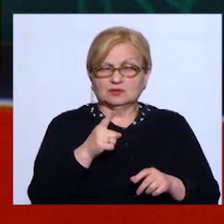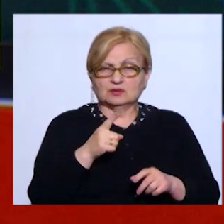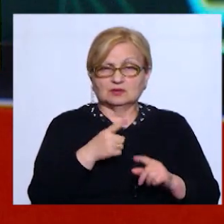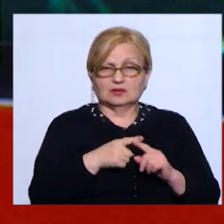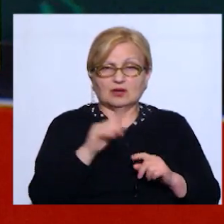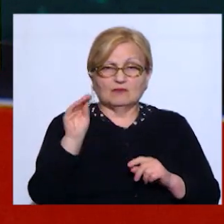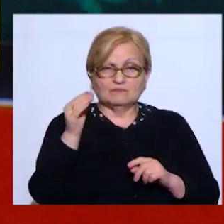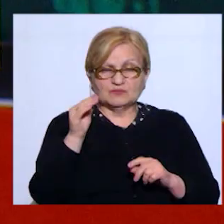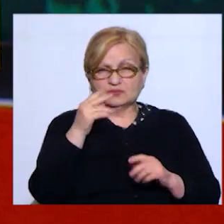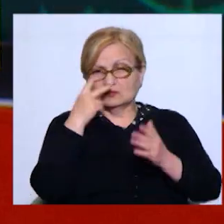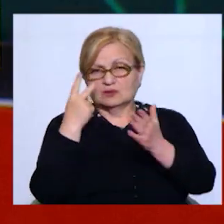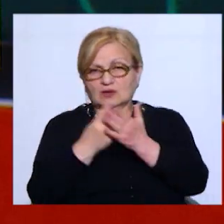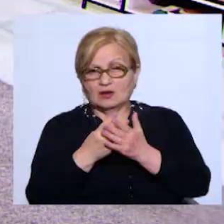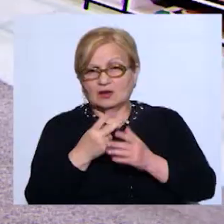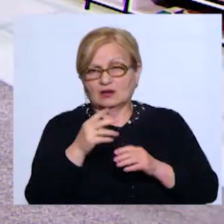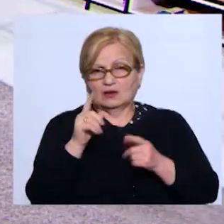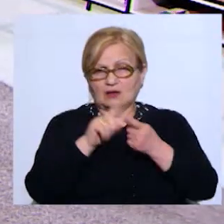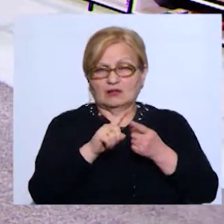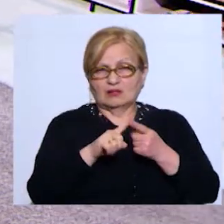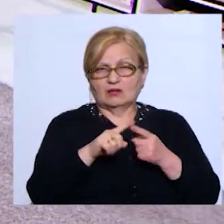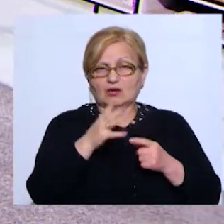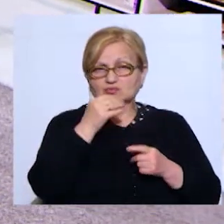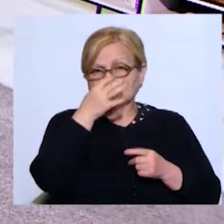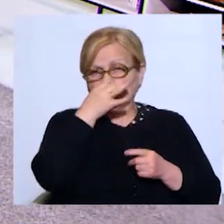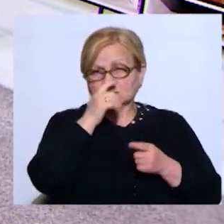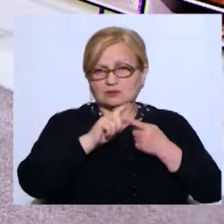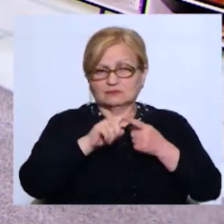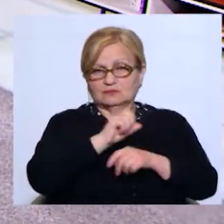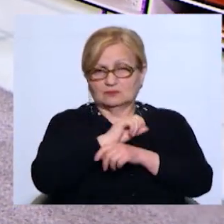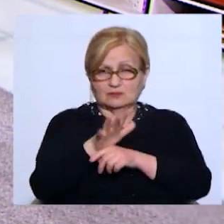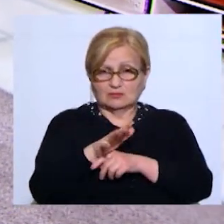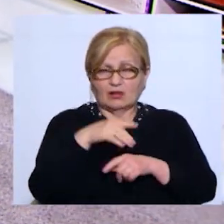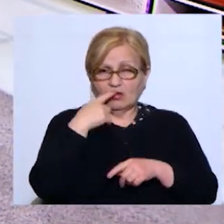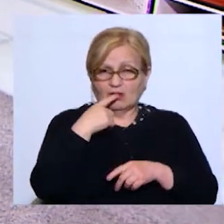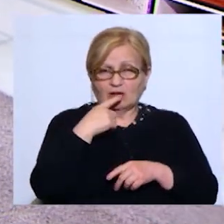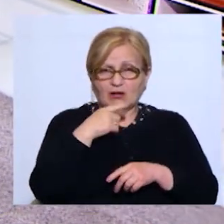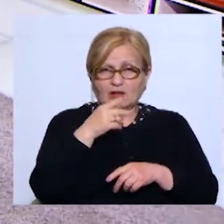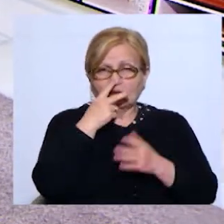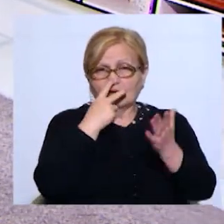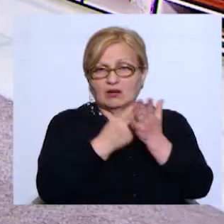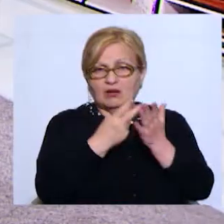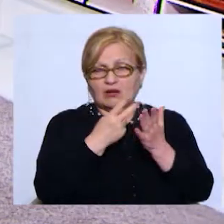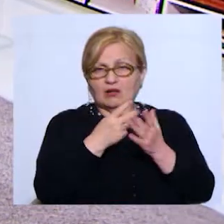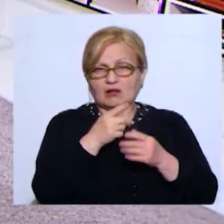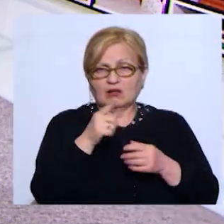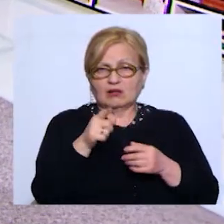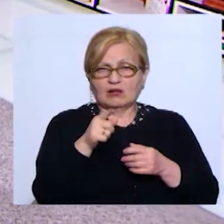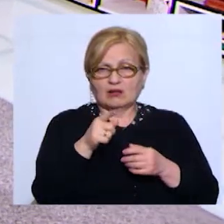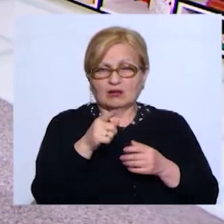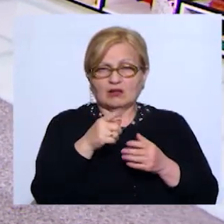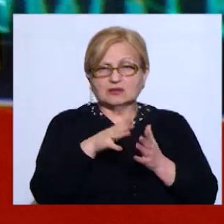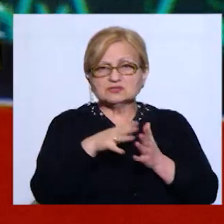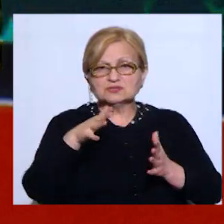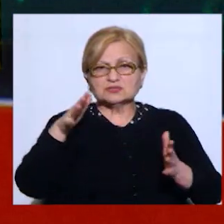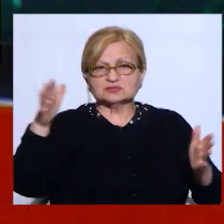ძირითადად ფიზიკაში ხედავთ ხოლმე კავშირს, მაგრამ აი როცა კორონავირუსი ვრცელდებოდა მსოფლიოში, ამბობდნენ, რომ მაჩვენებლი ექსპონენციალური ზრდა